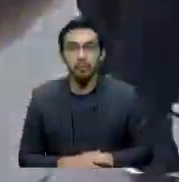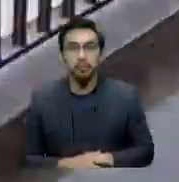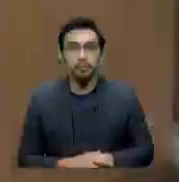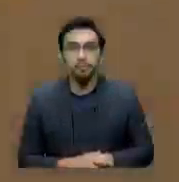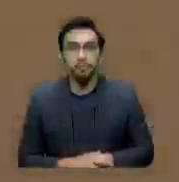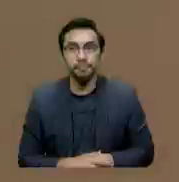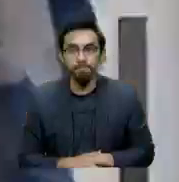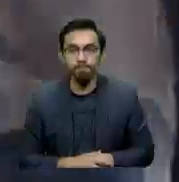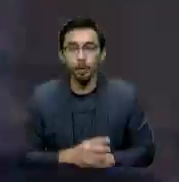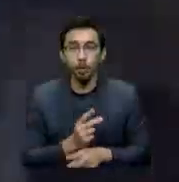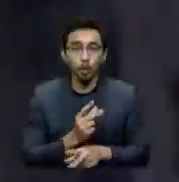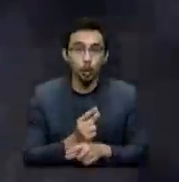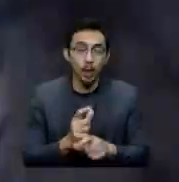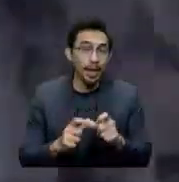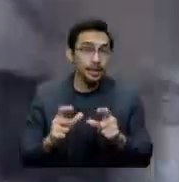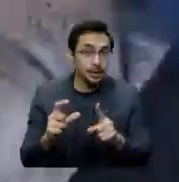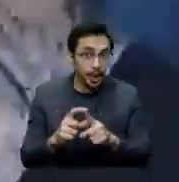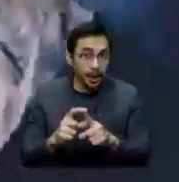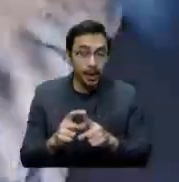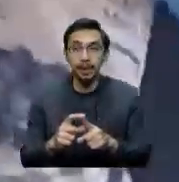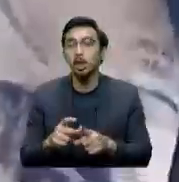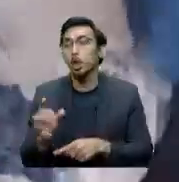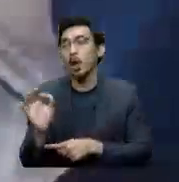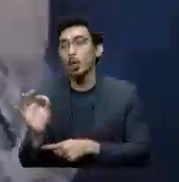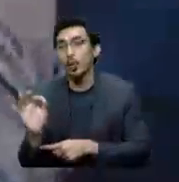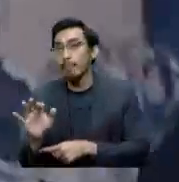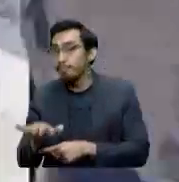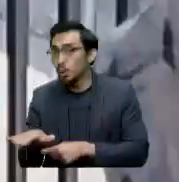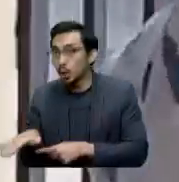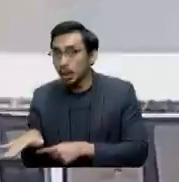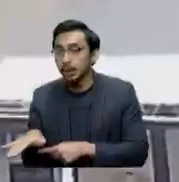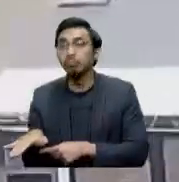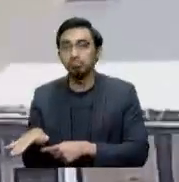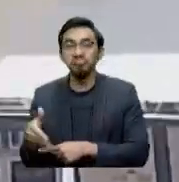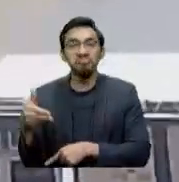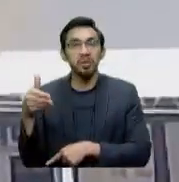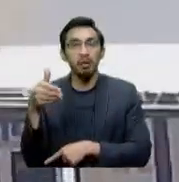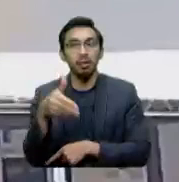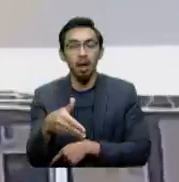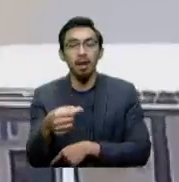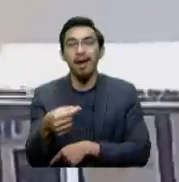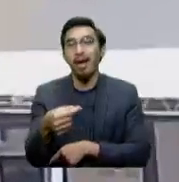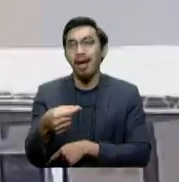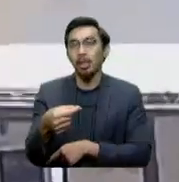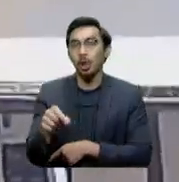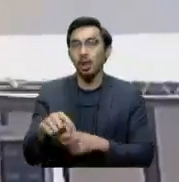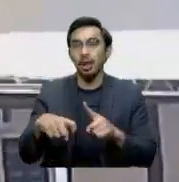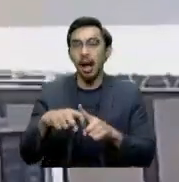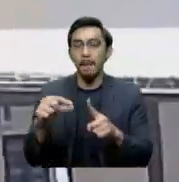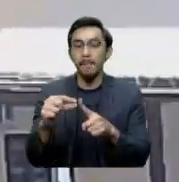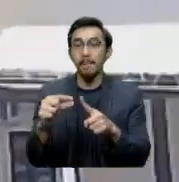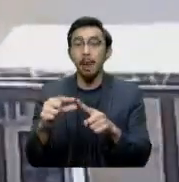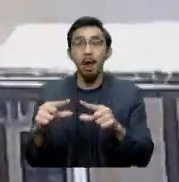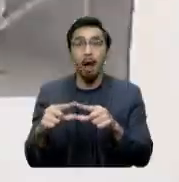Guru SD, wali murid, dan sejumlah warga mendatangi unit perlindungan perempuan dan anak Polres Sampang. Mereka mengadukan dugaan pelecehan